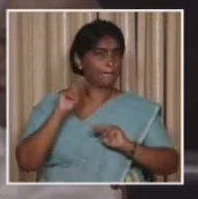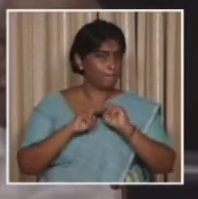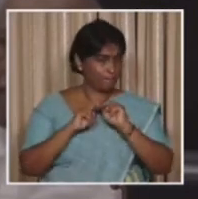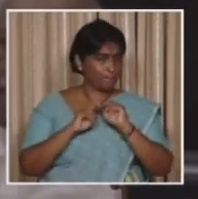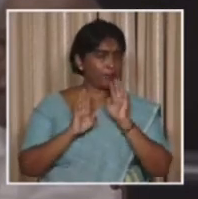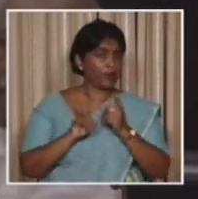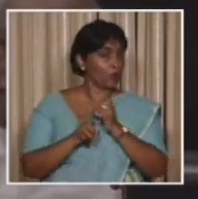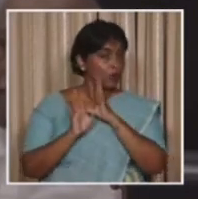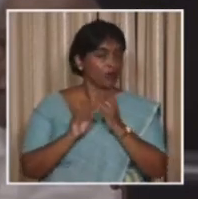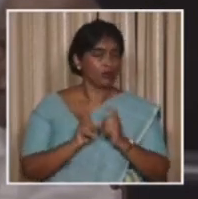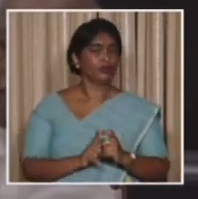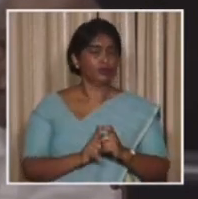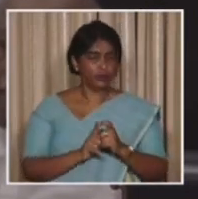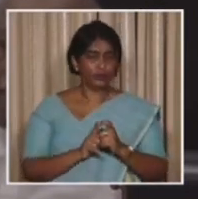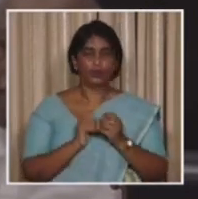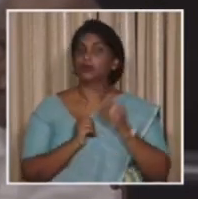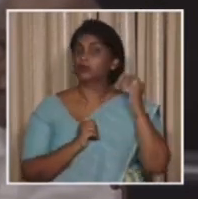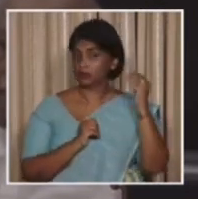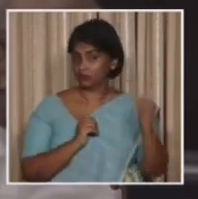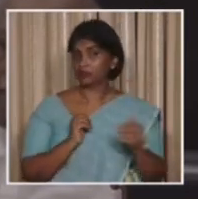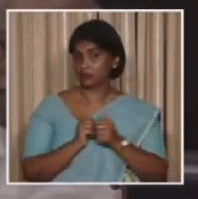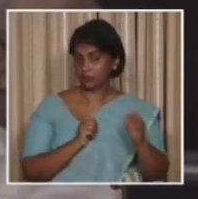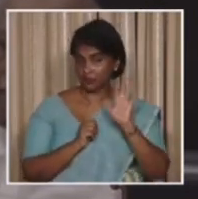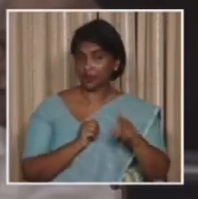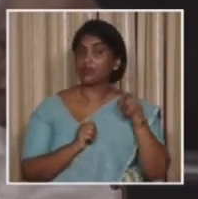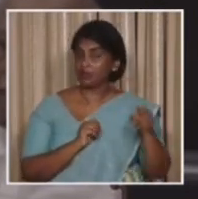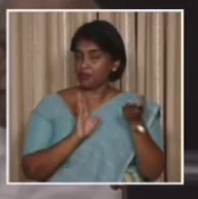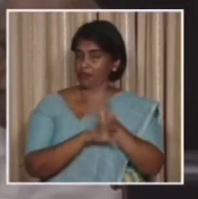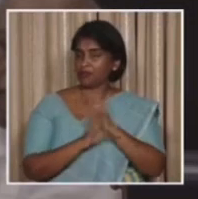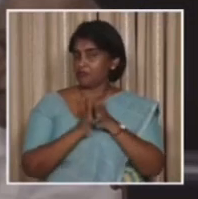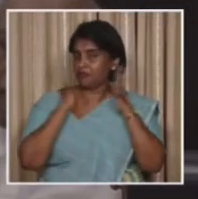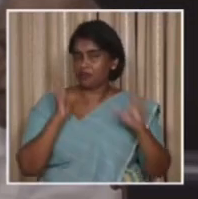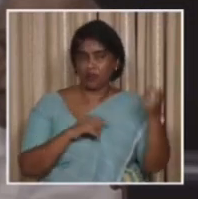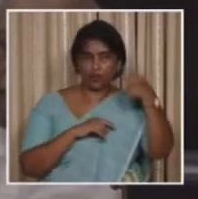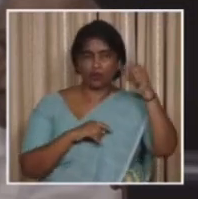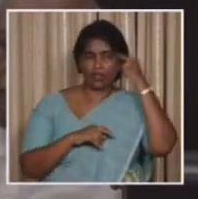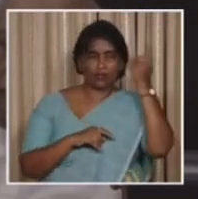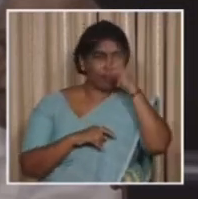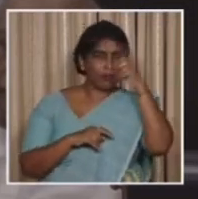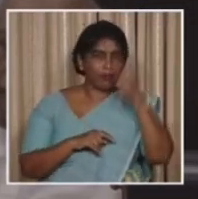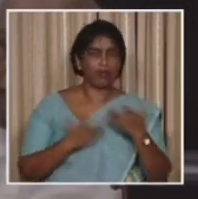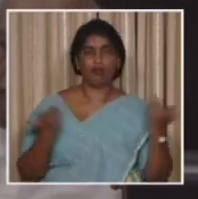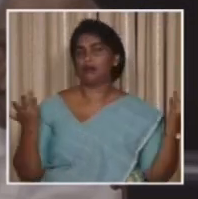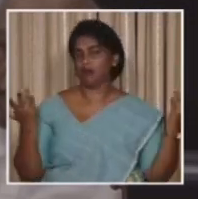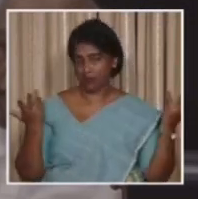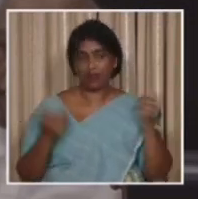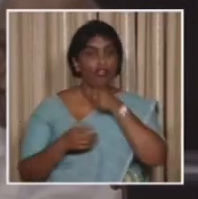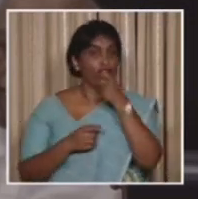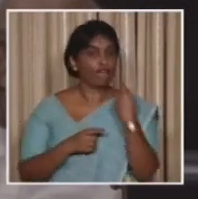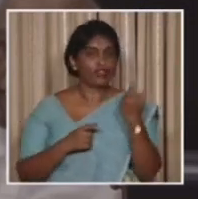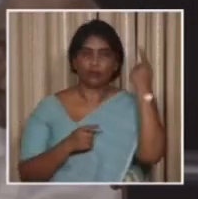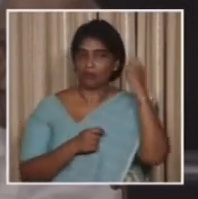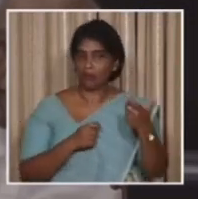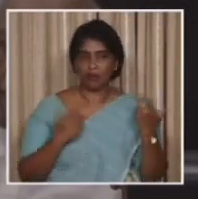පැවති තත්ත්වයට වඩා භයානක තැනට රට තල්ලු වෙයි. එවකට බොහෝ අය කල්පනා කළ වැටු නැති වෙයි. විශ්‍රාම වැටු නැති